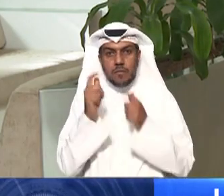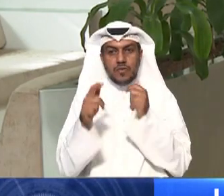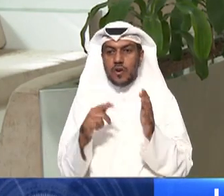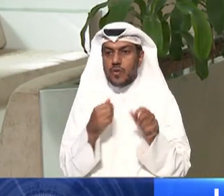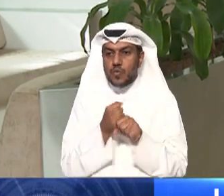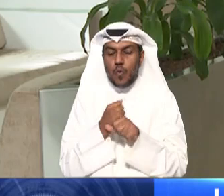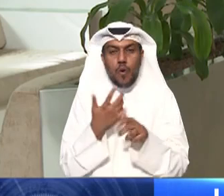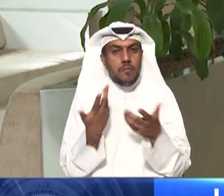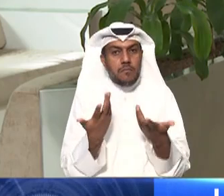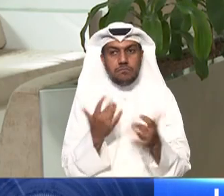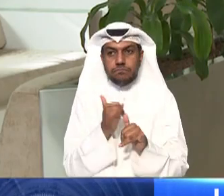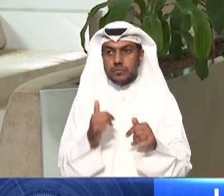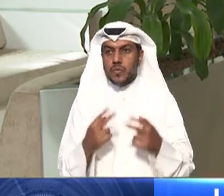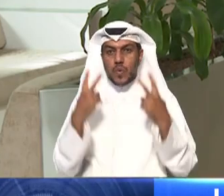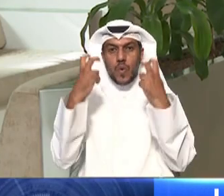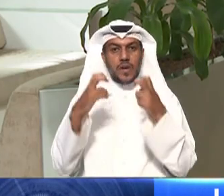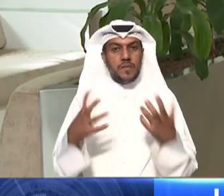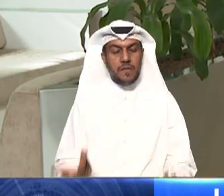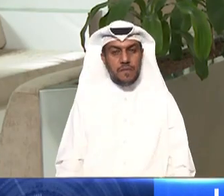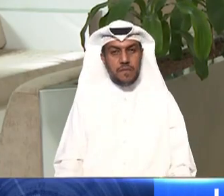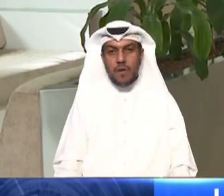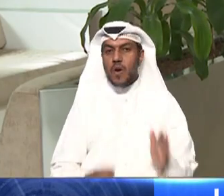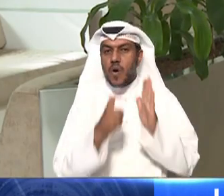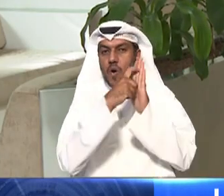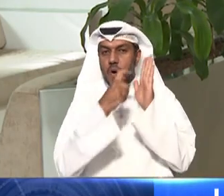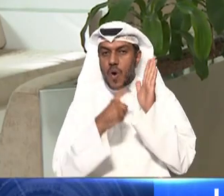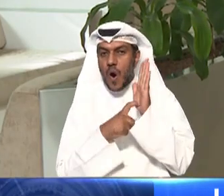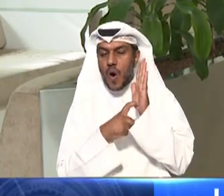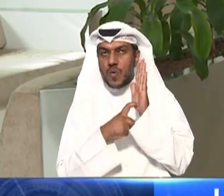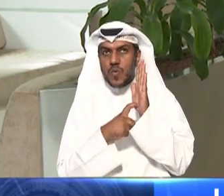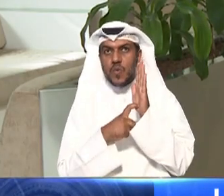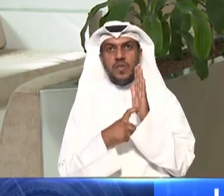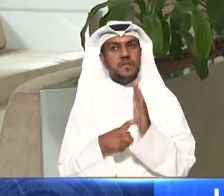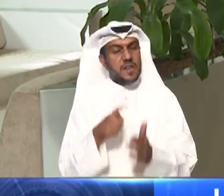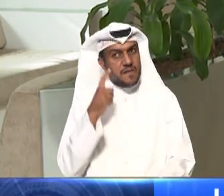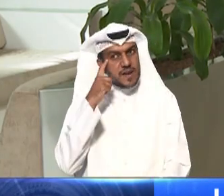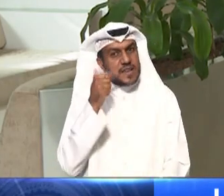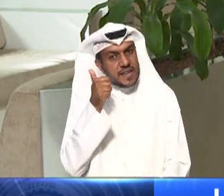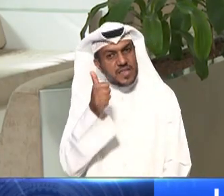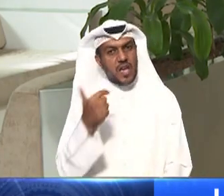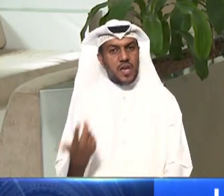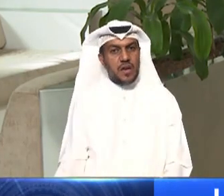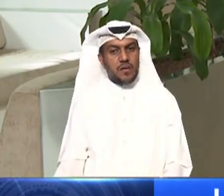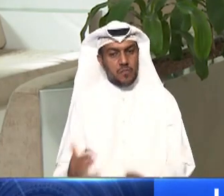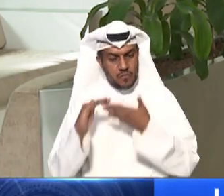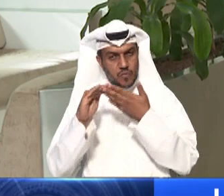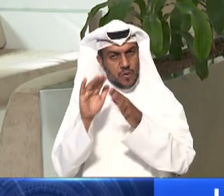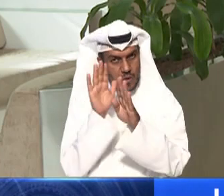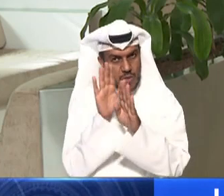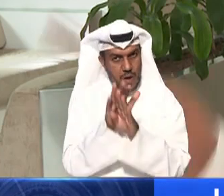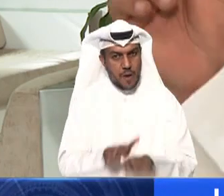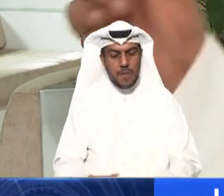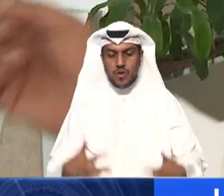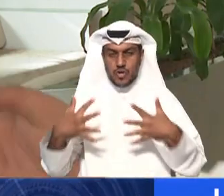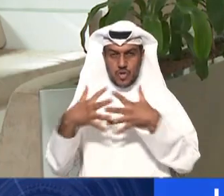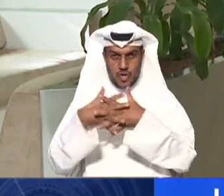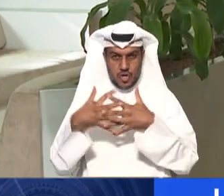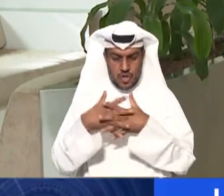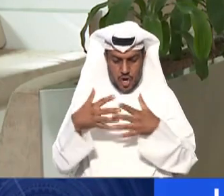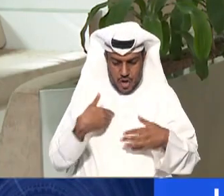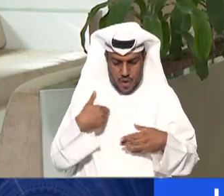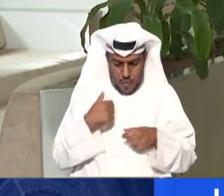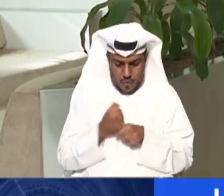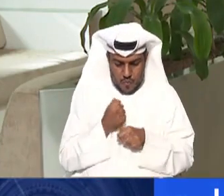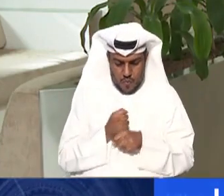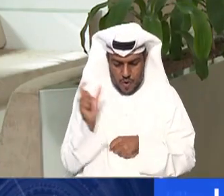أنا أعتقد هو جيد لأصحاب المشاريع الصغيرة والمتوسطة، يمنحهم تمويل، وتمويل عن طريق من؟ عن طريق البنوك وليس عن